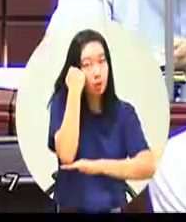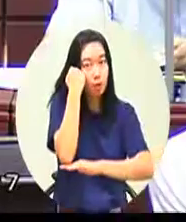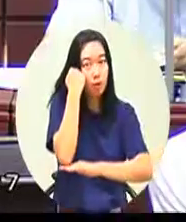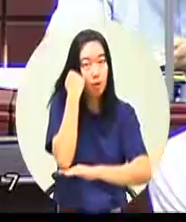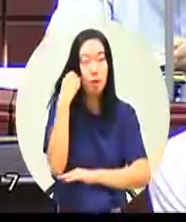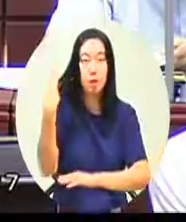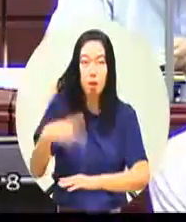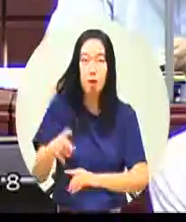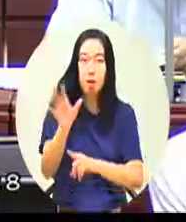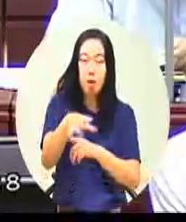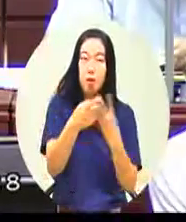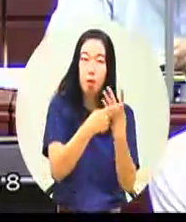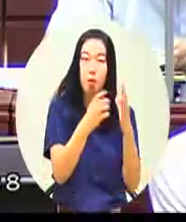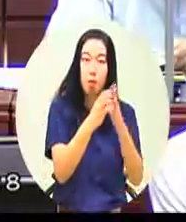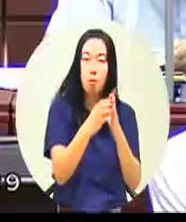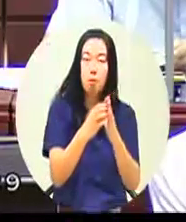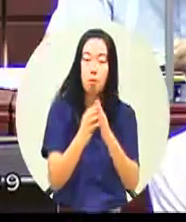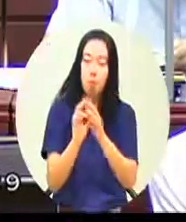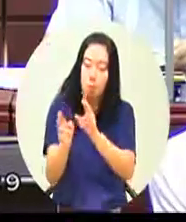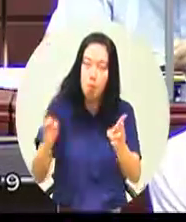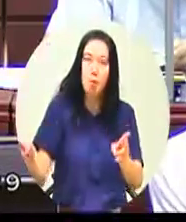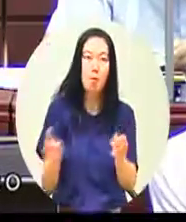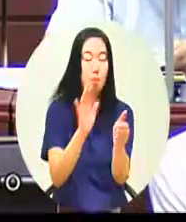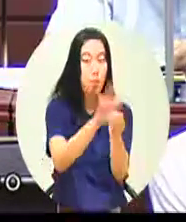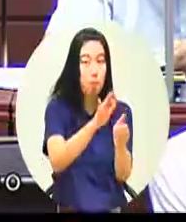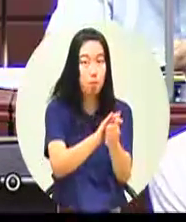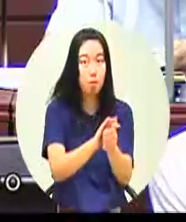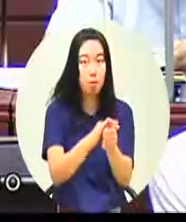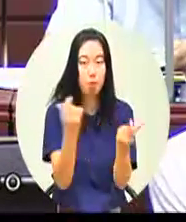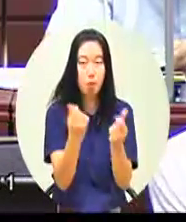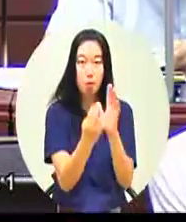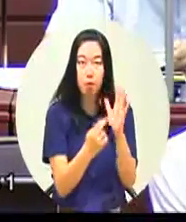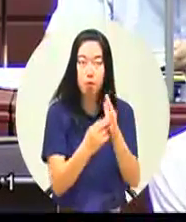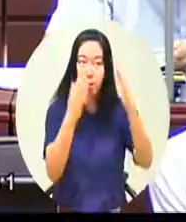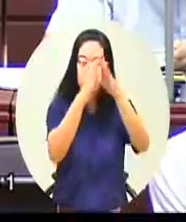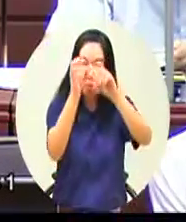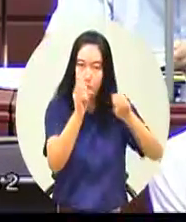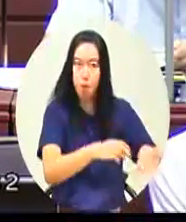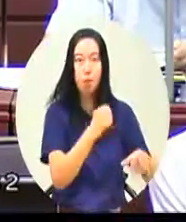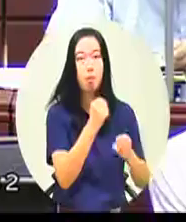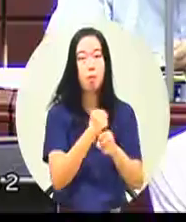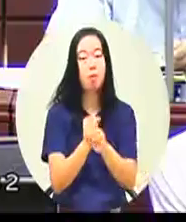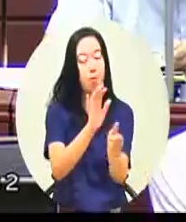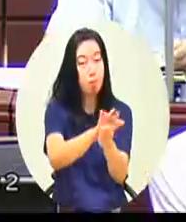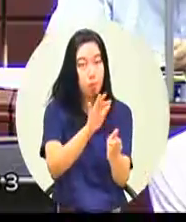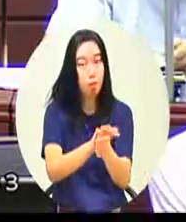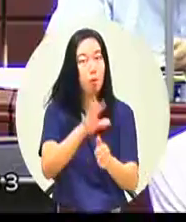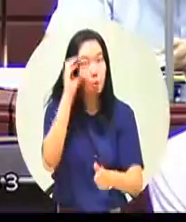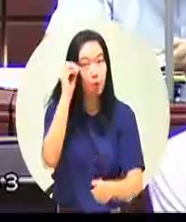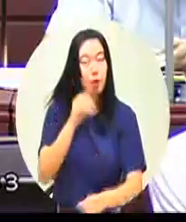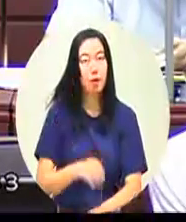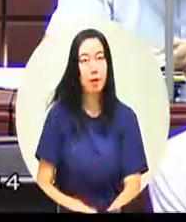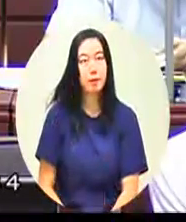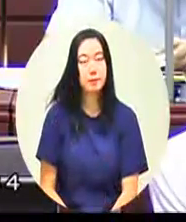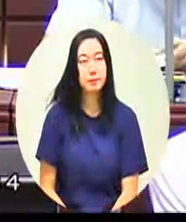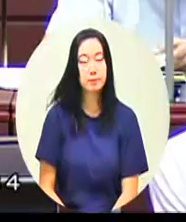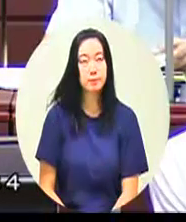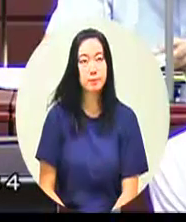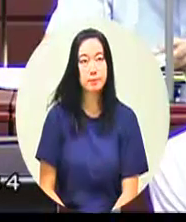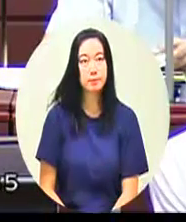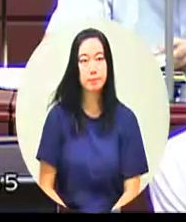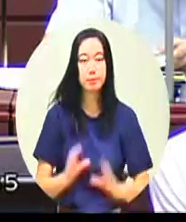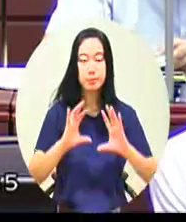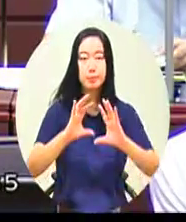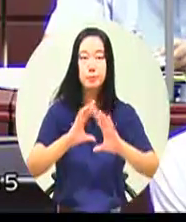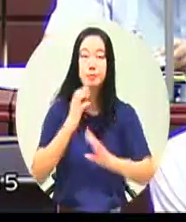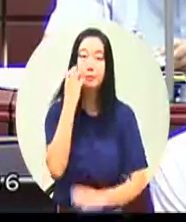时派人来协助他们办理这个一个就是说拆迁的一个工作。所以说，我想整个一个国债市场